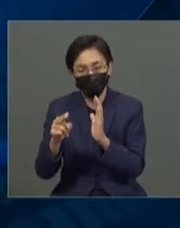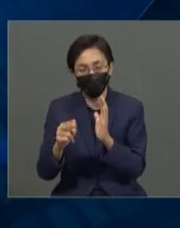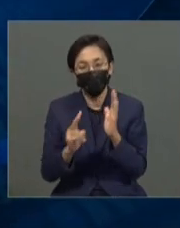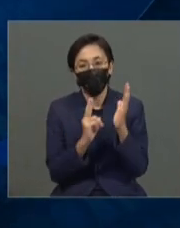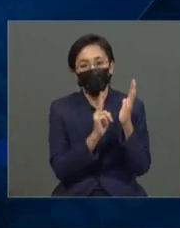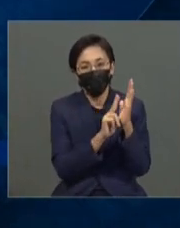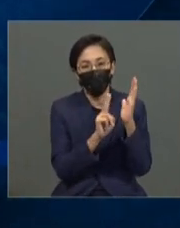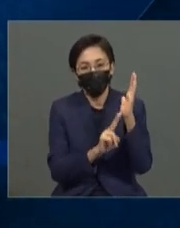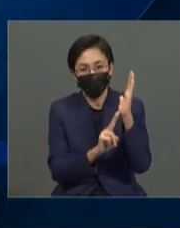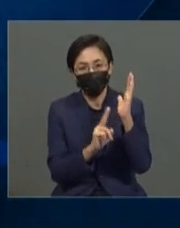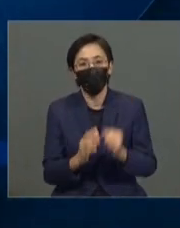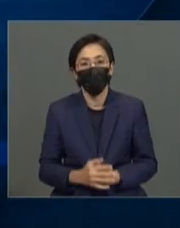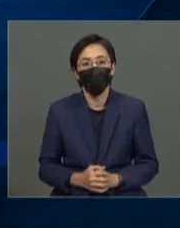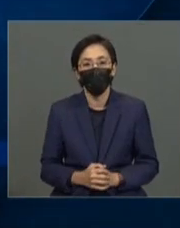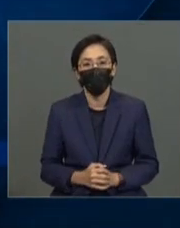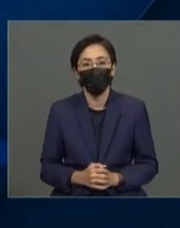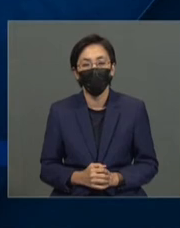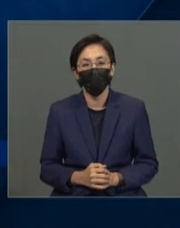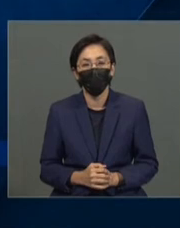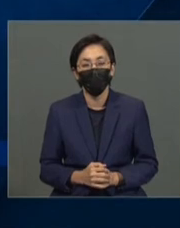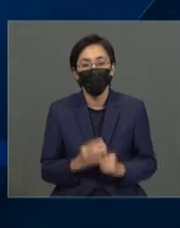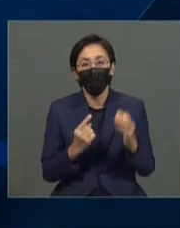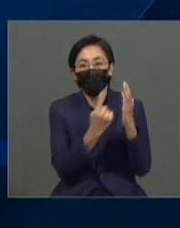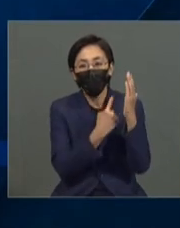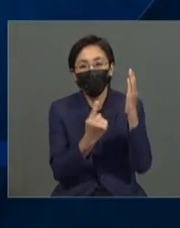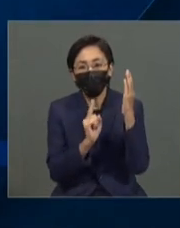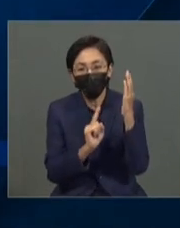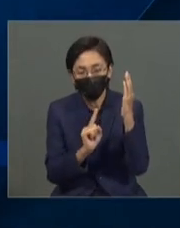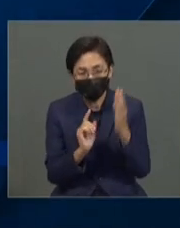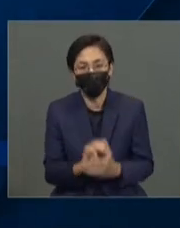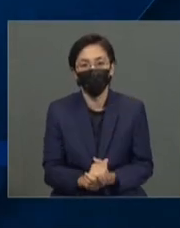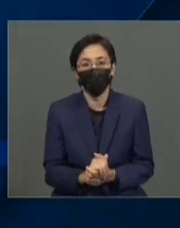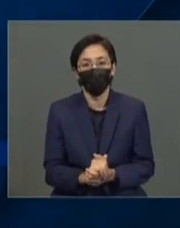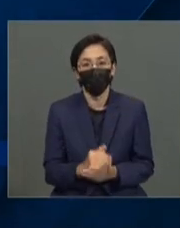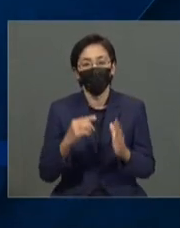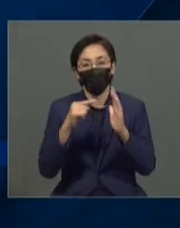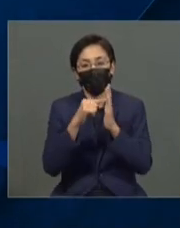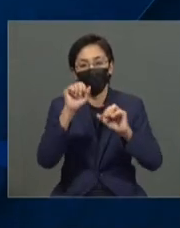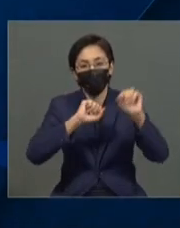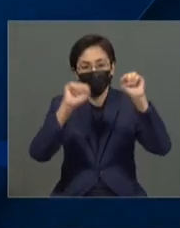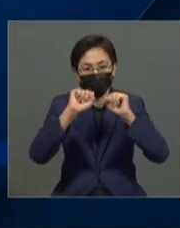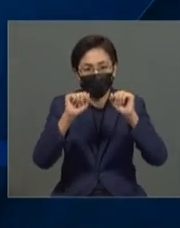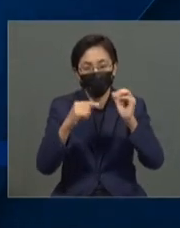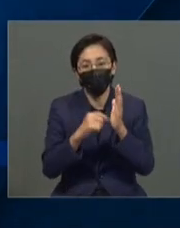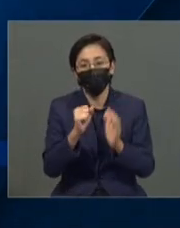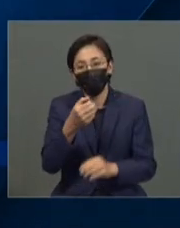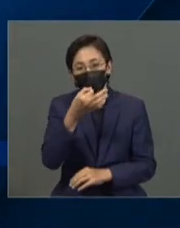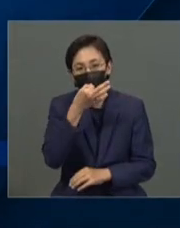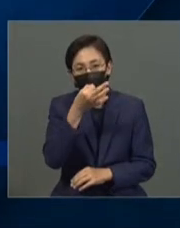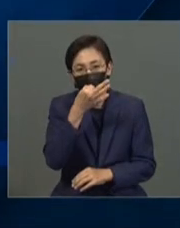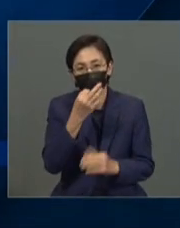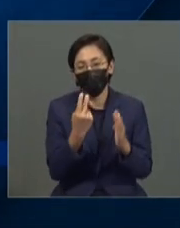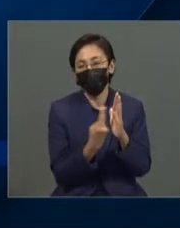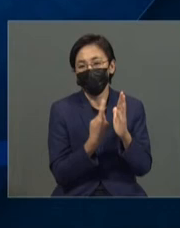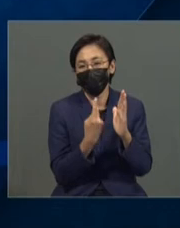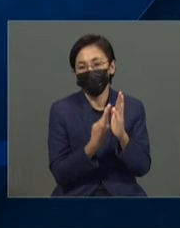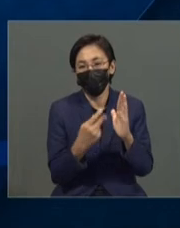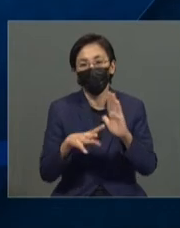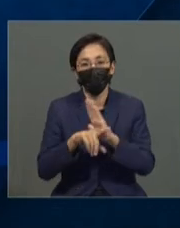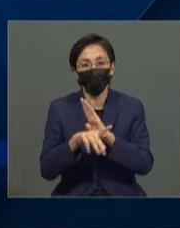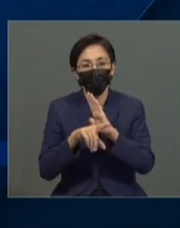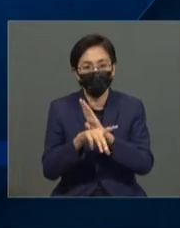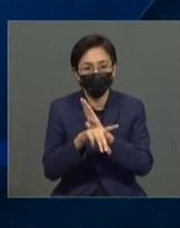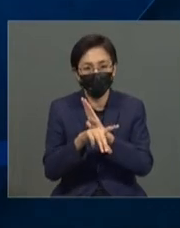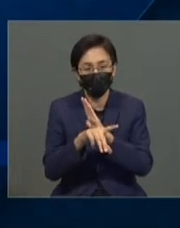จังหวัดละ2รายจังหวัดละ1รายดังต่อไปนี้นะคะก็คือนครสวรรค์สมุทรสาครกาญจนบุรีชลบุ